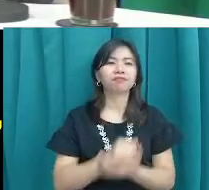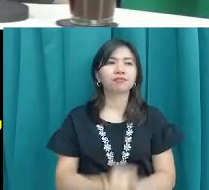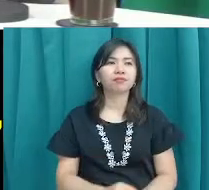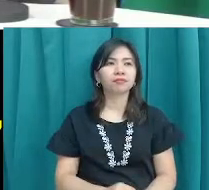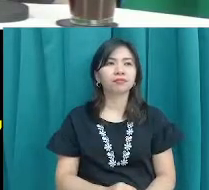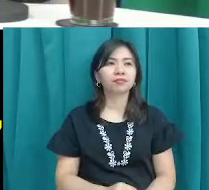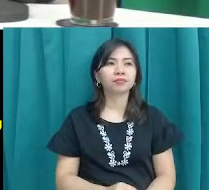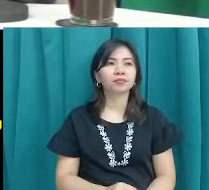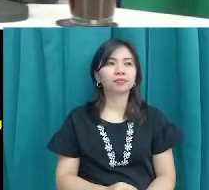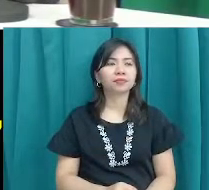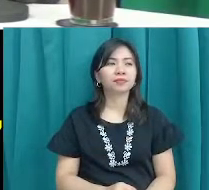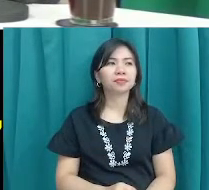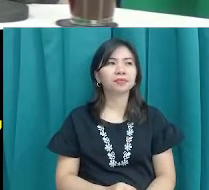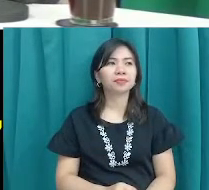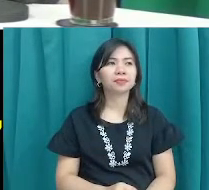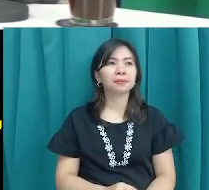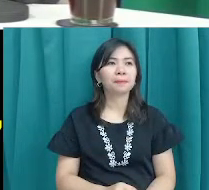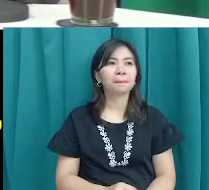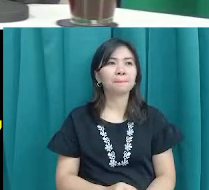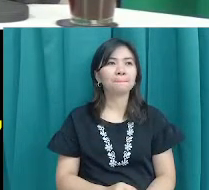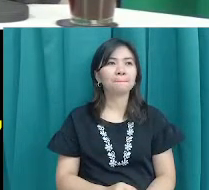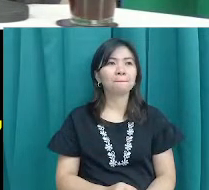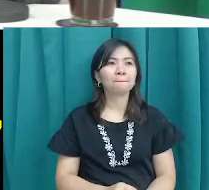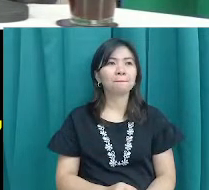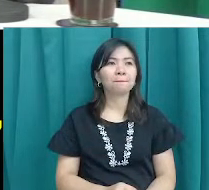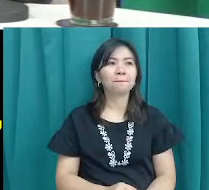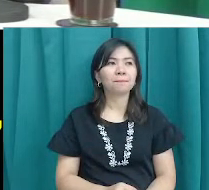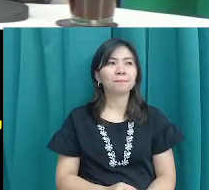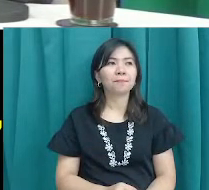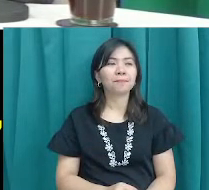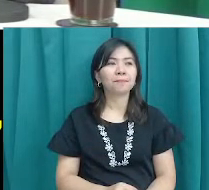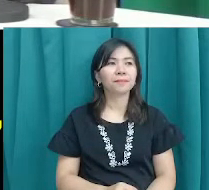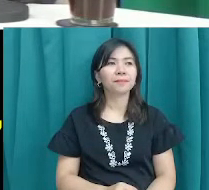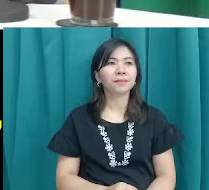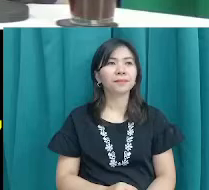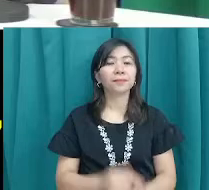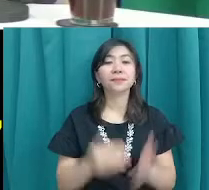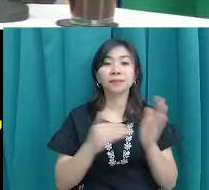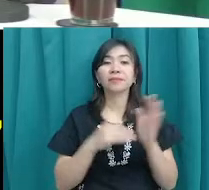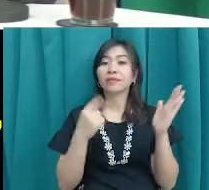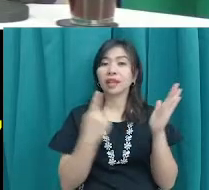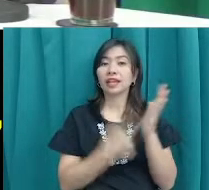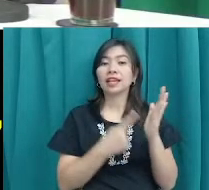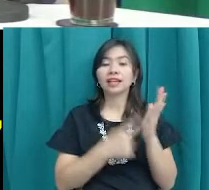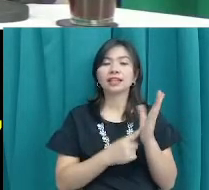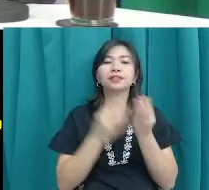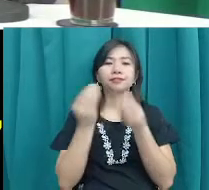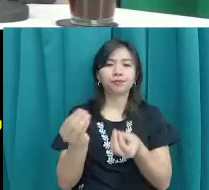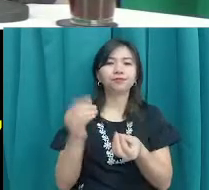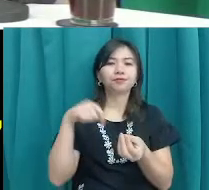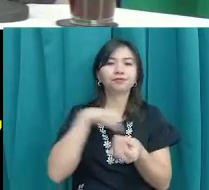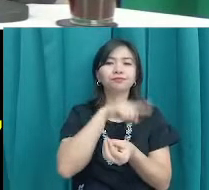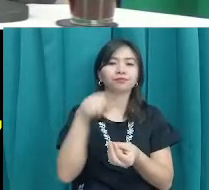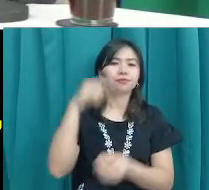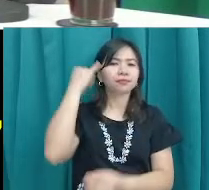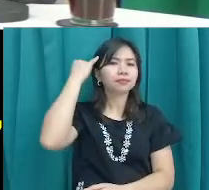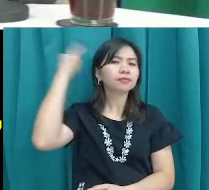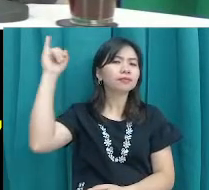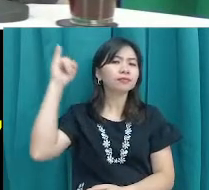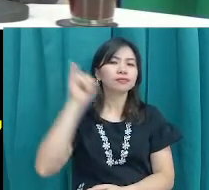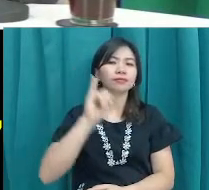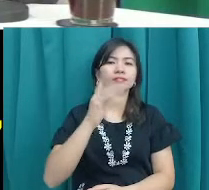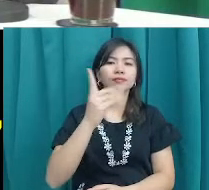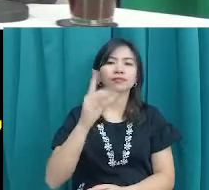ko itong mga talata na to na magbibigay ng idea sa inyo. Pakilakas mo ko ng konti. Na magbibigay ng idea sa inyo kung ano